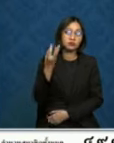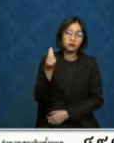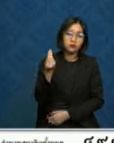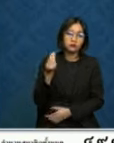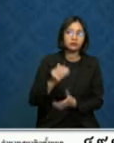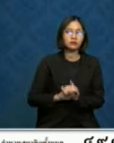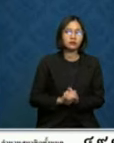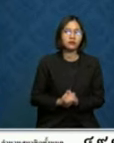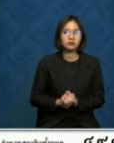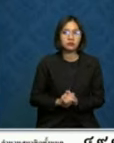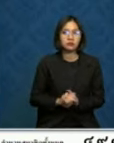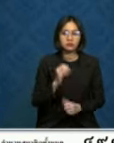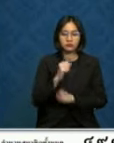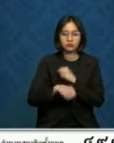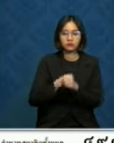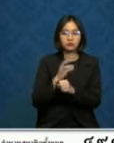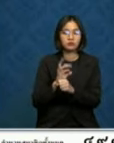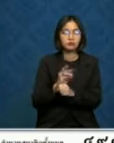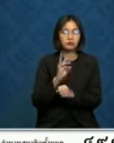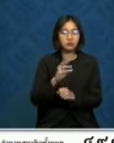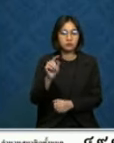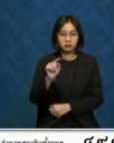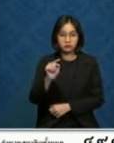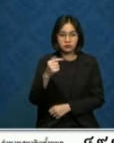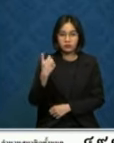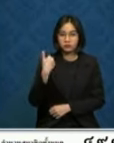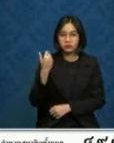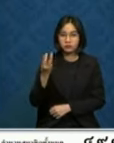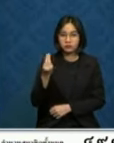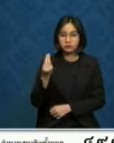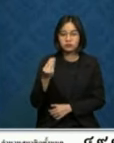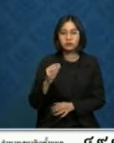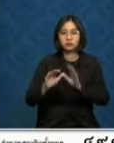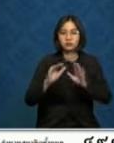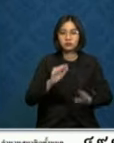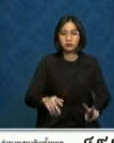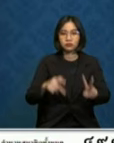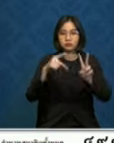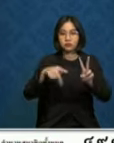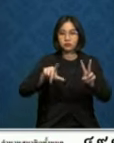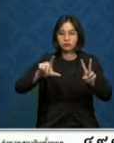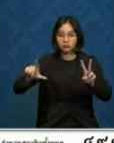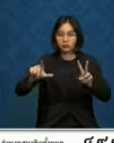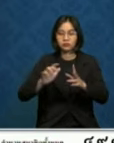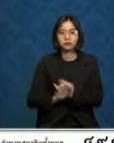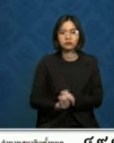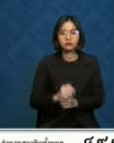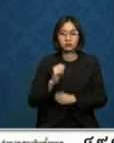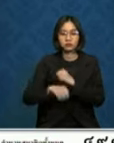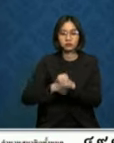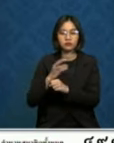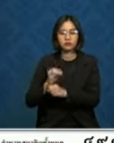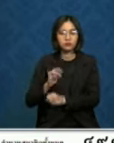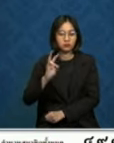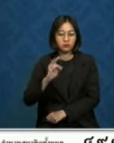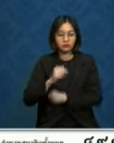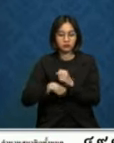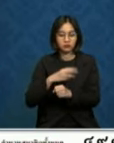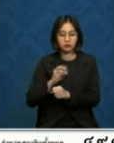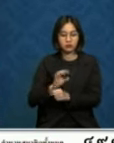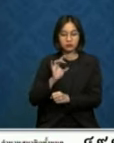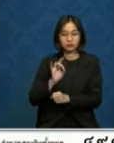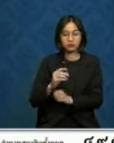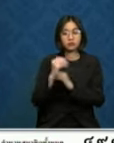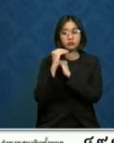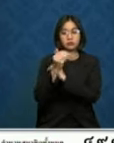ไหร่กันแน่นะคะในปี66นะคะมีอยู่ที่ประมาณ 2,000 ล้านบาทค่ะแล้วมาปี67และปี68เนี่ย